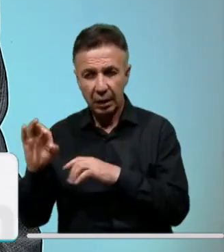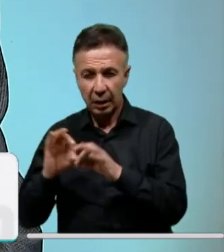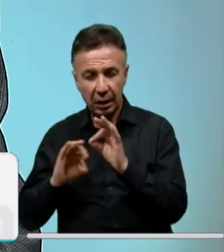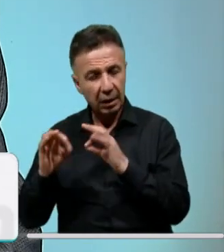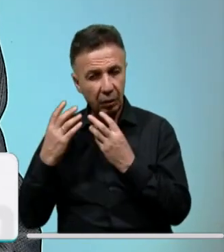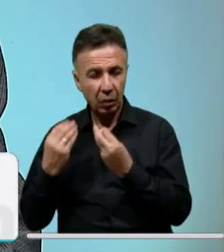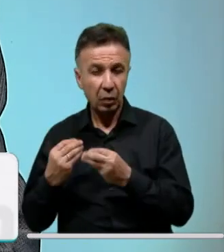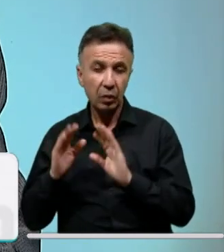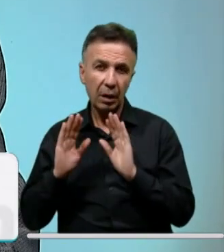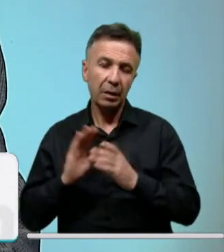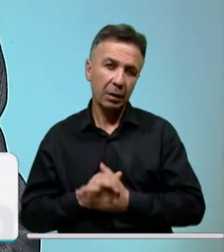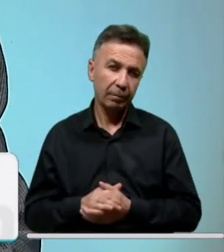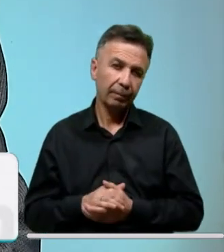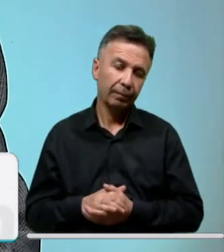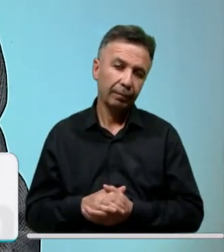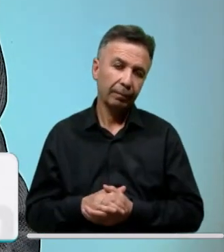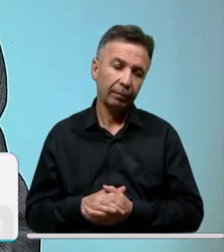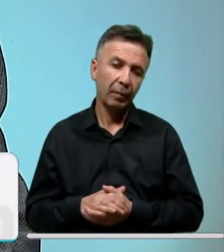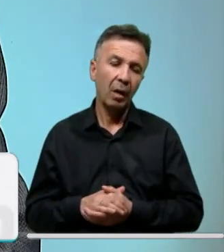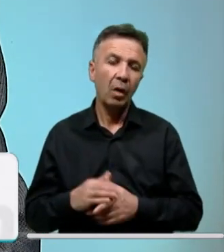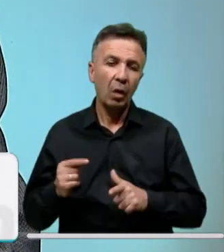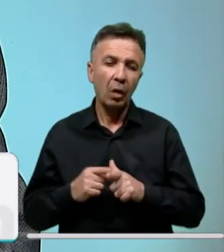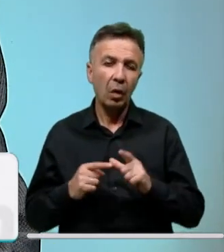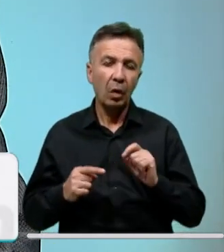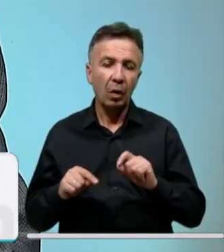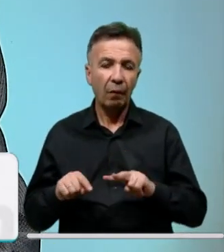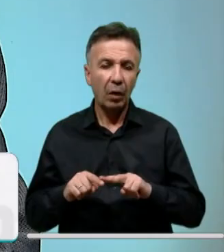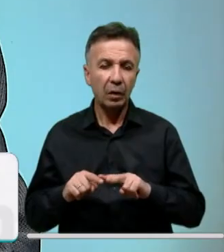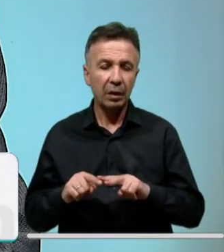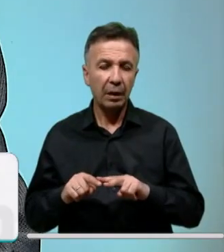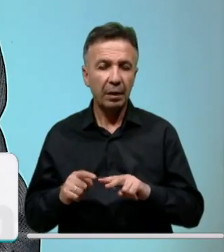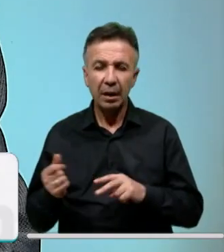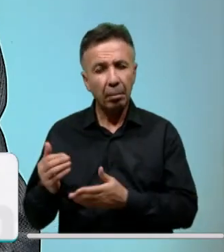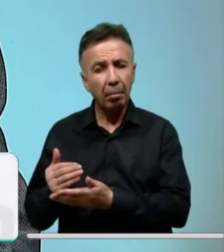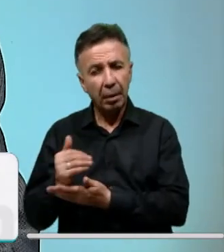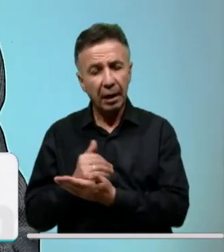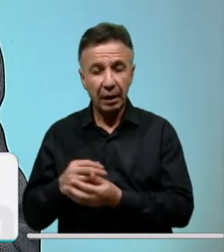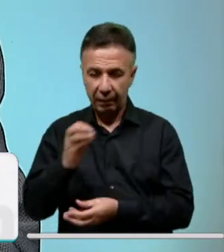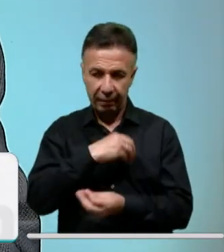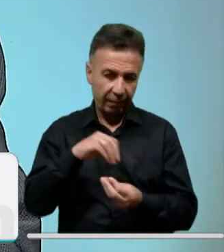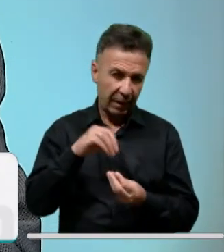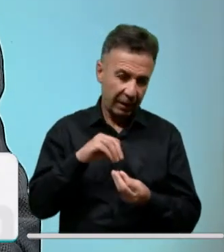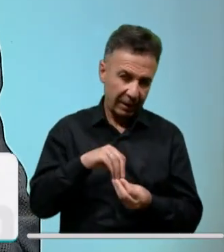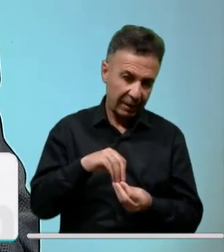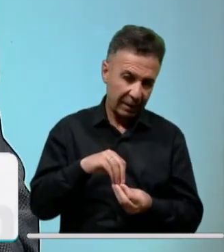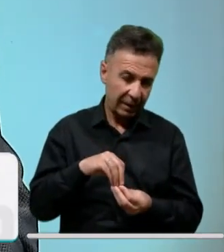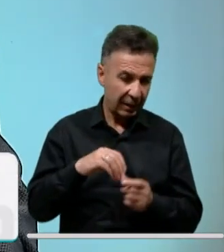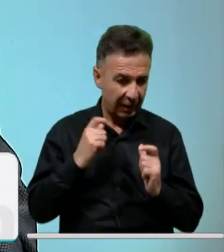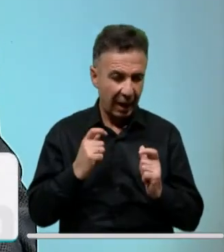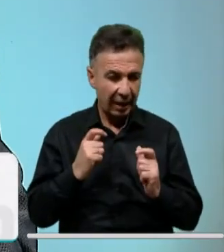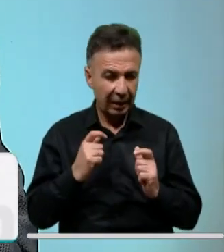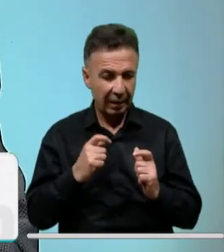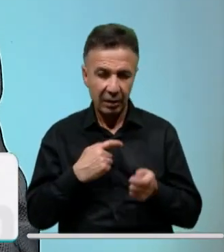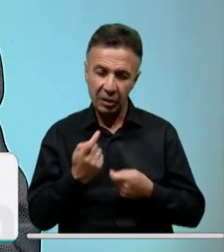oluruz. Ancak o fonda biriken paraları gayrimeşru çerçevede değerlendiren faizli bir